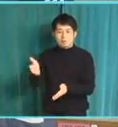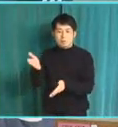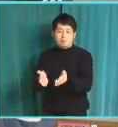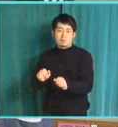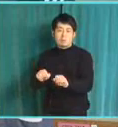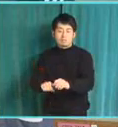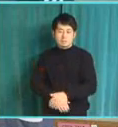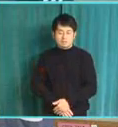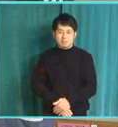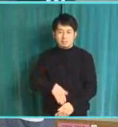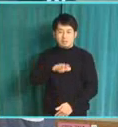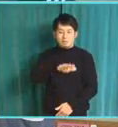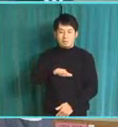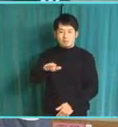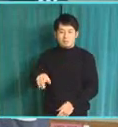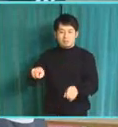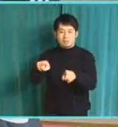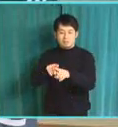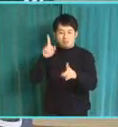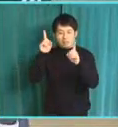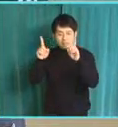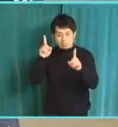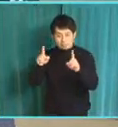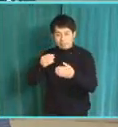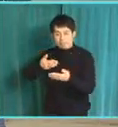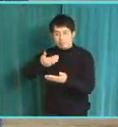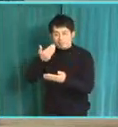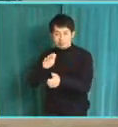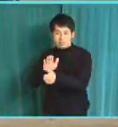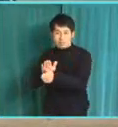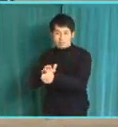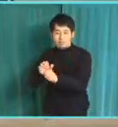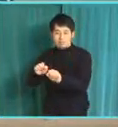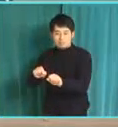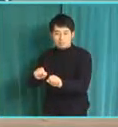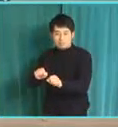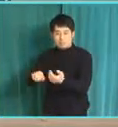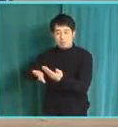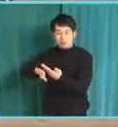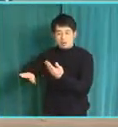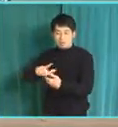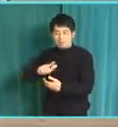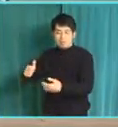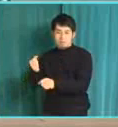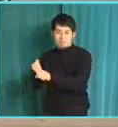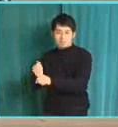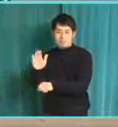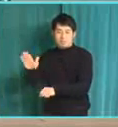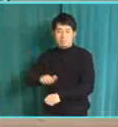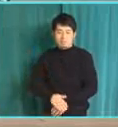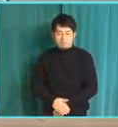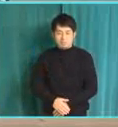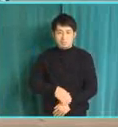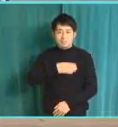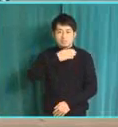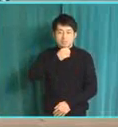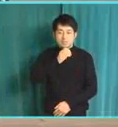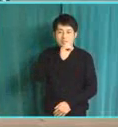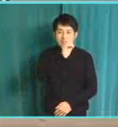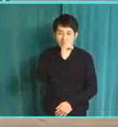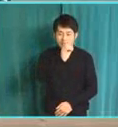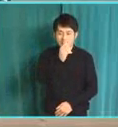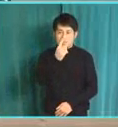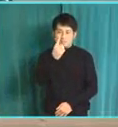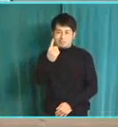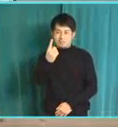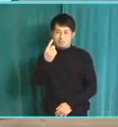います。子どもたちと遊んだり食事の介助をしたり制作をしたりします。また乳児クラスはその日の様子を連絡帳に書いた